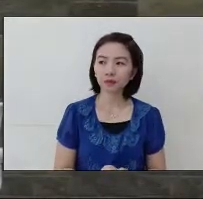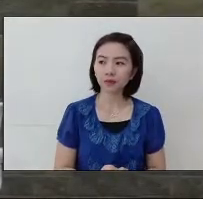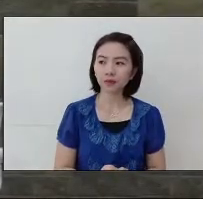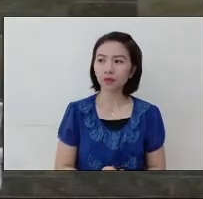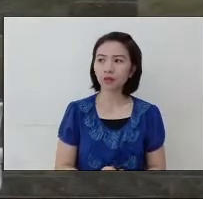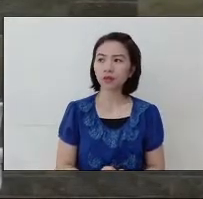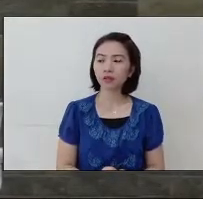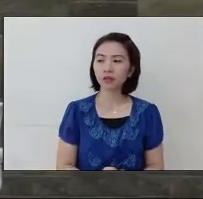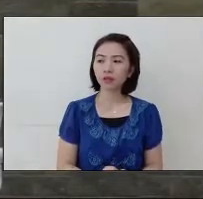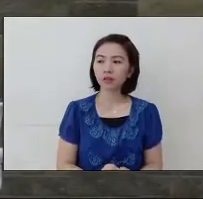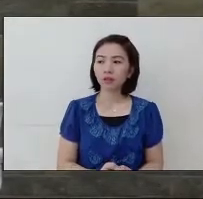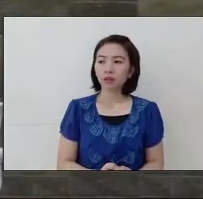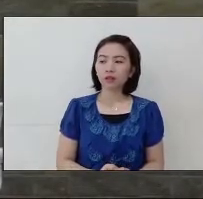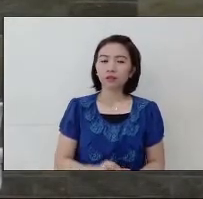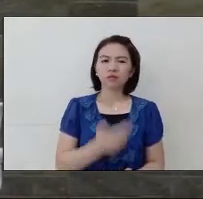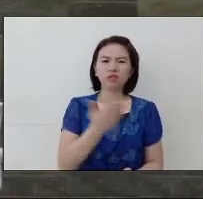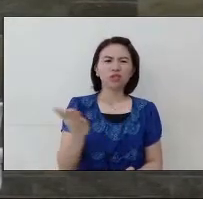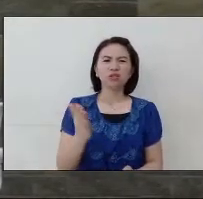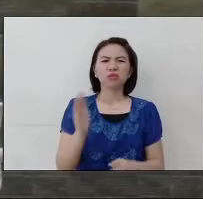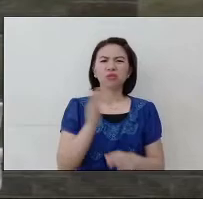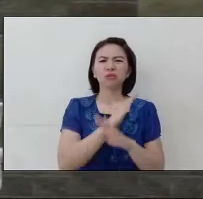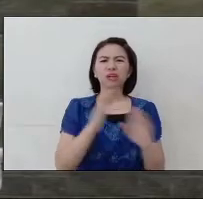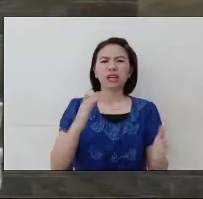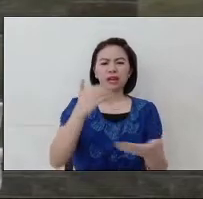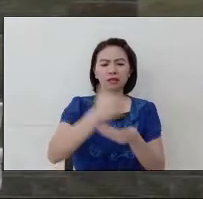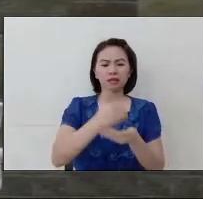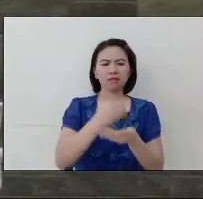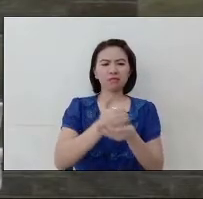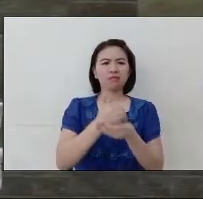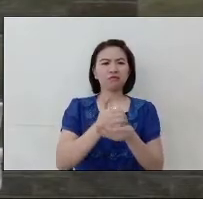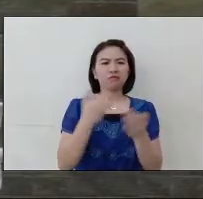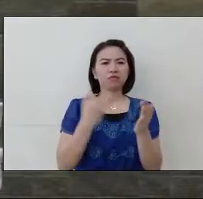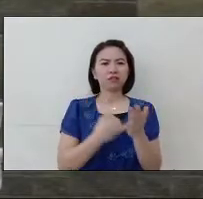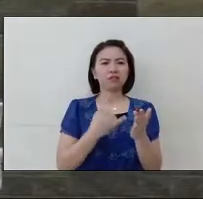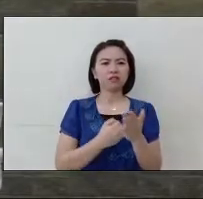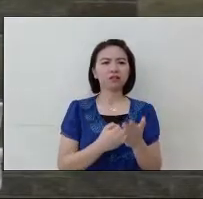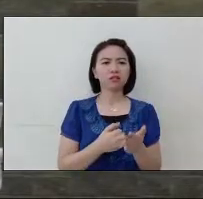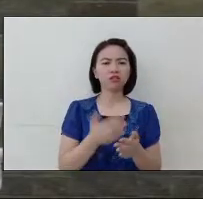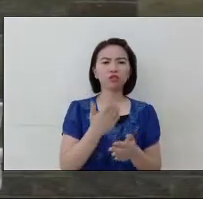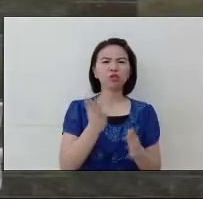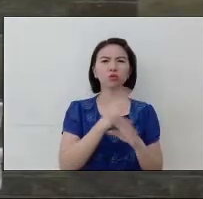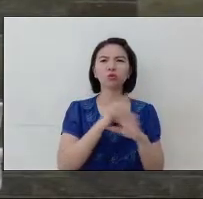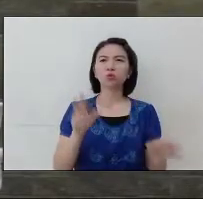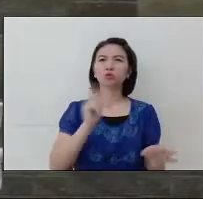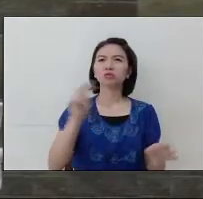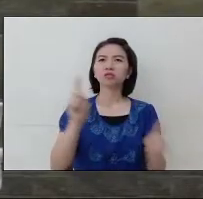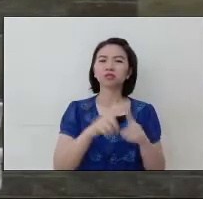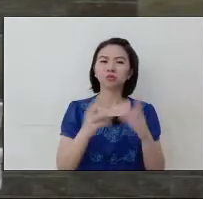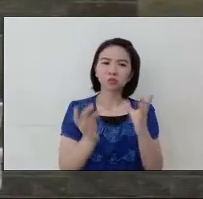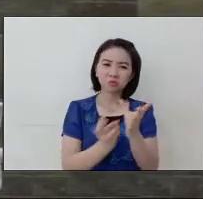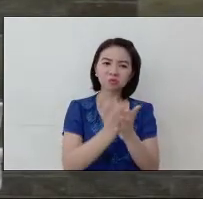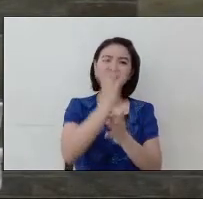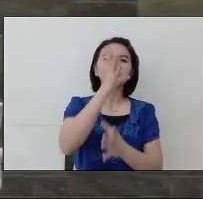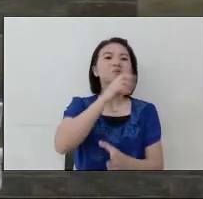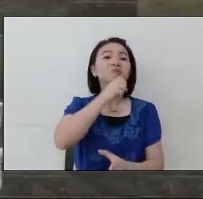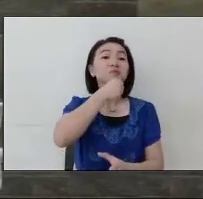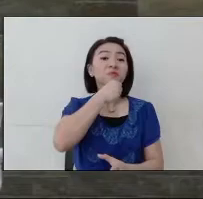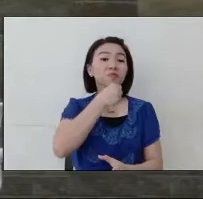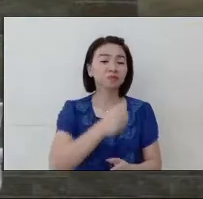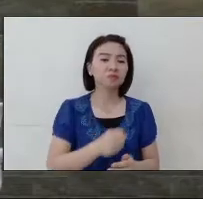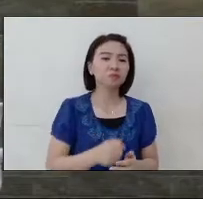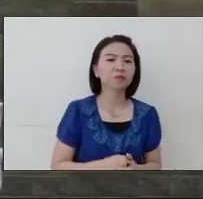You cannot avoid. You know, wala ka nang gagawin para tumanda. Wala na. In fact, may gagawin ka para hindi